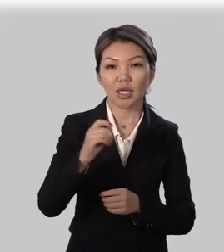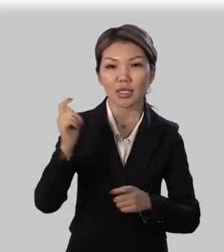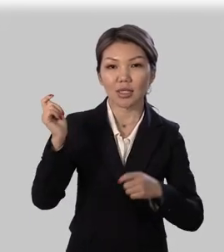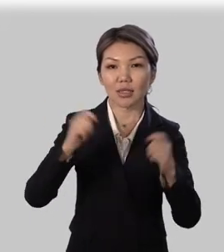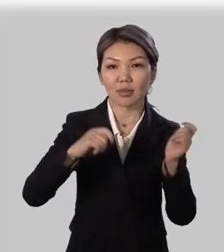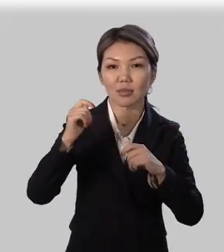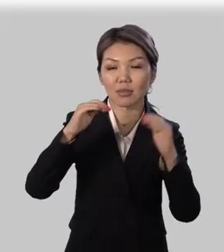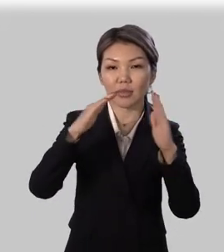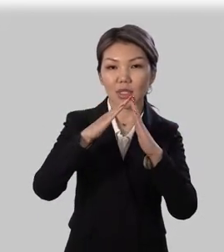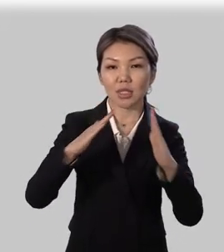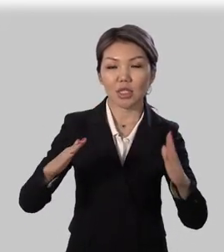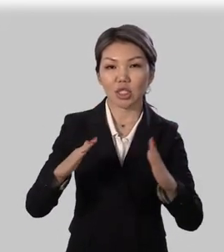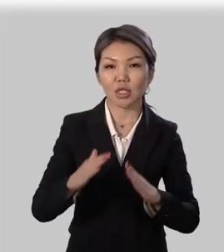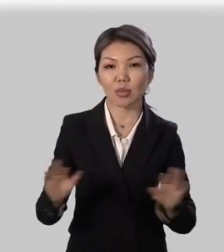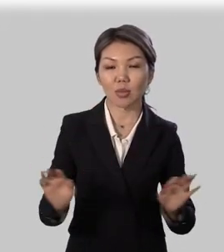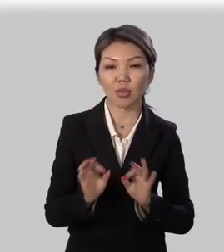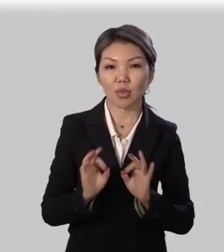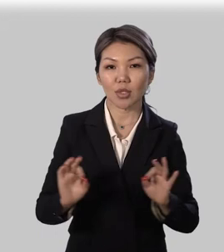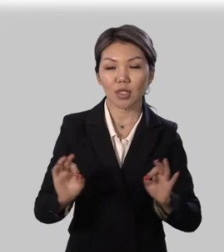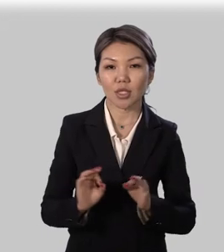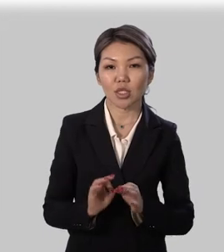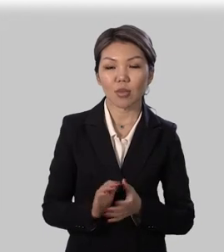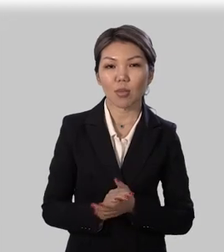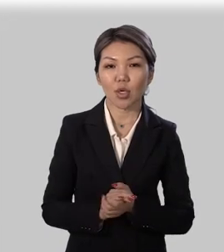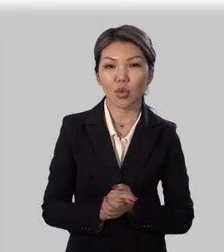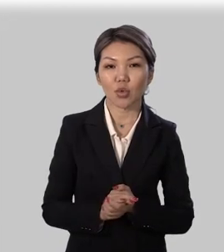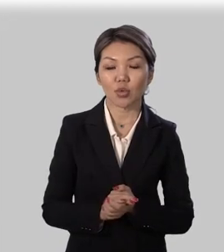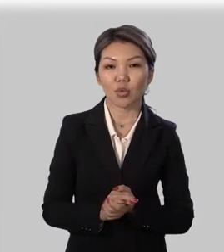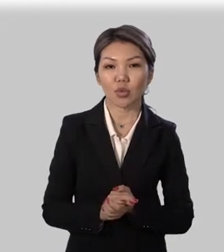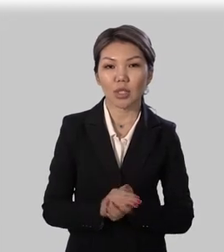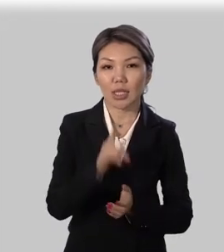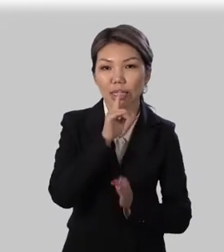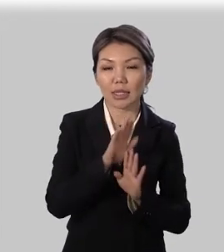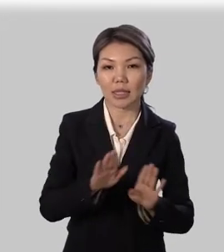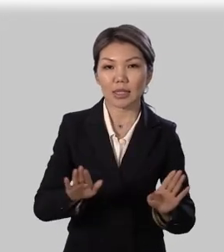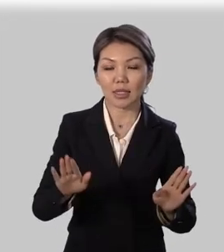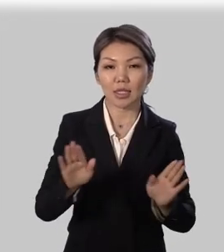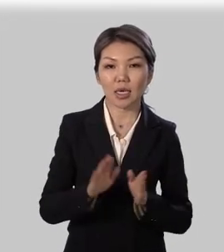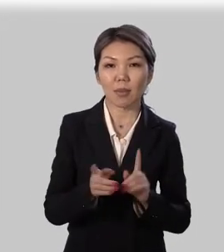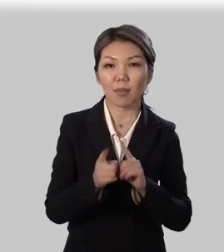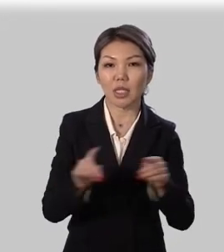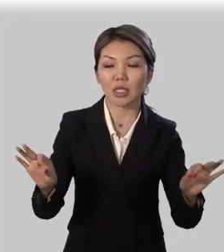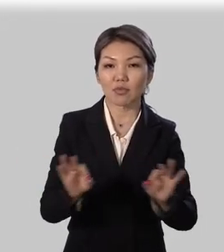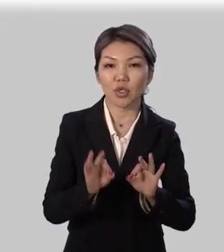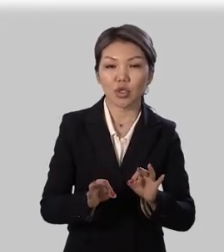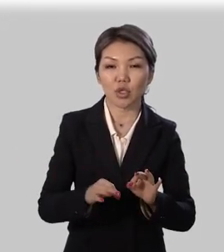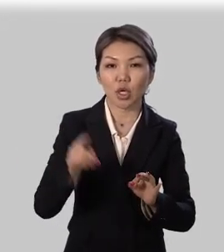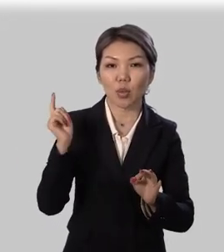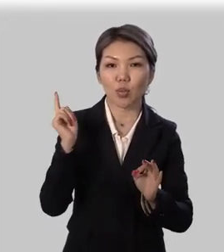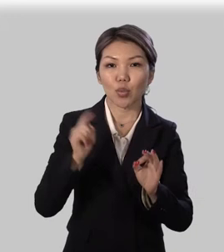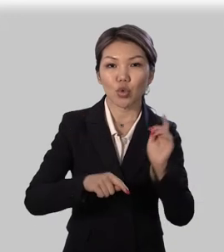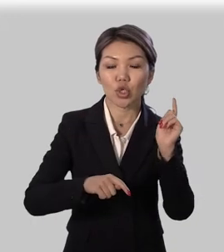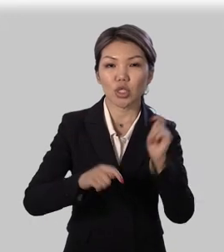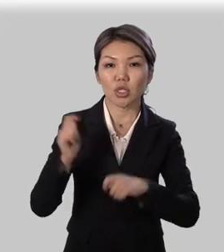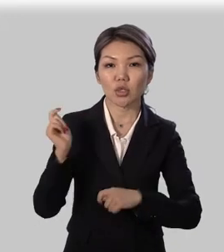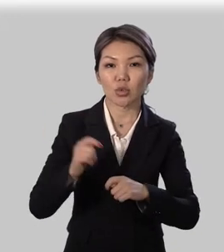мелодично поет звонко тикает капель тихо перезваниваться бьющееся в сосульки и вдребезги